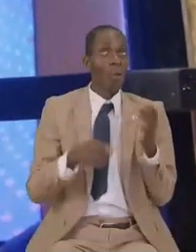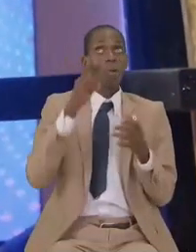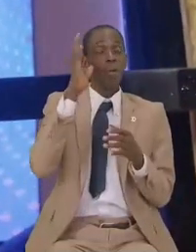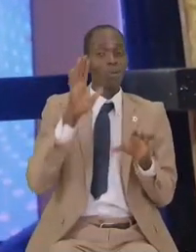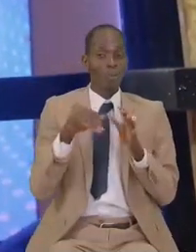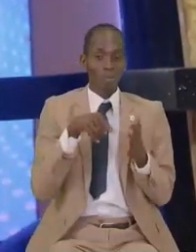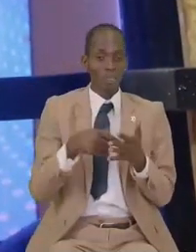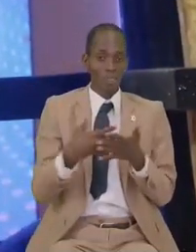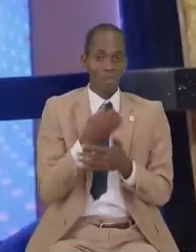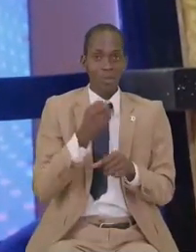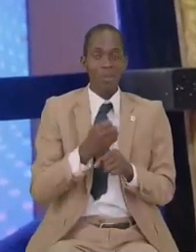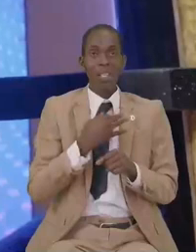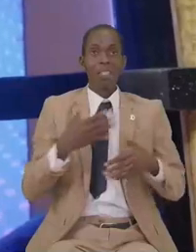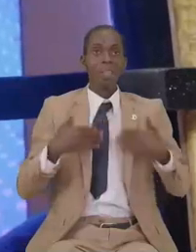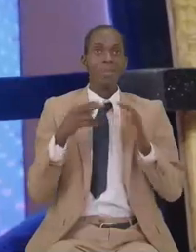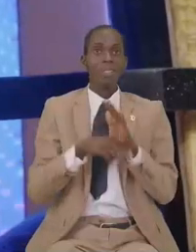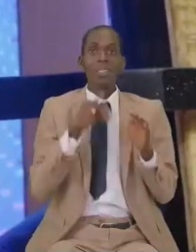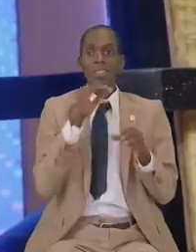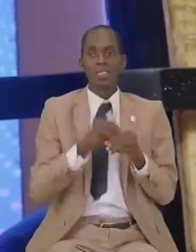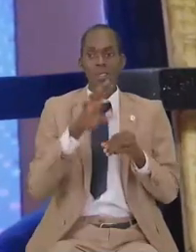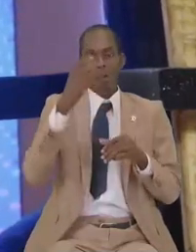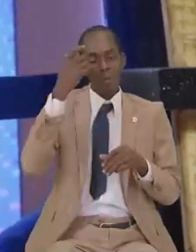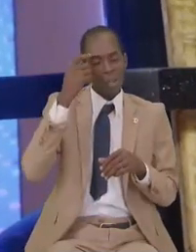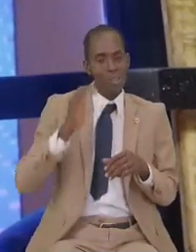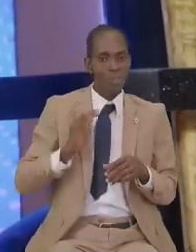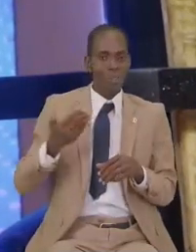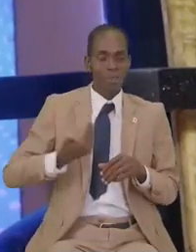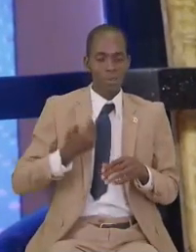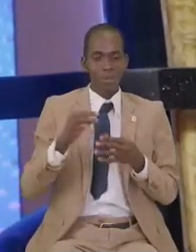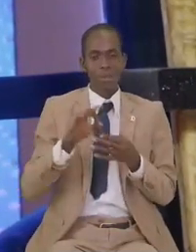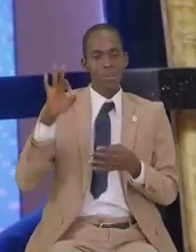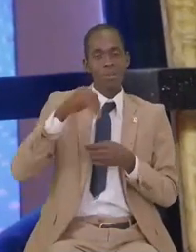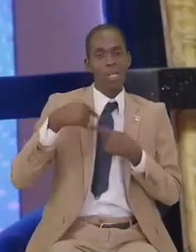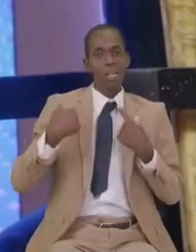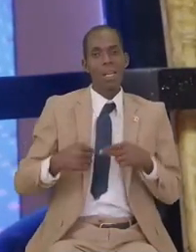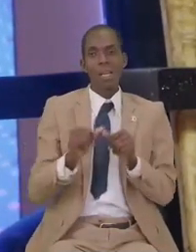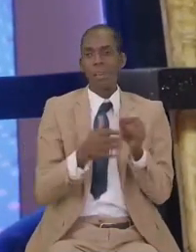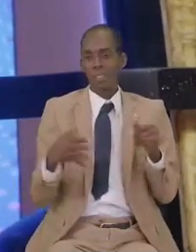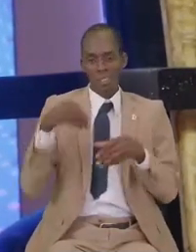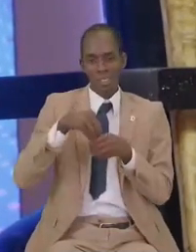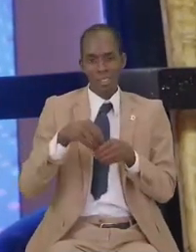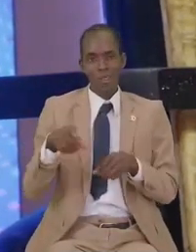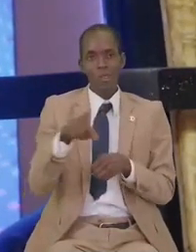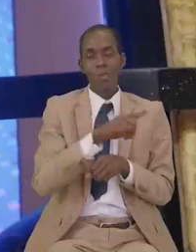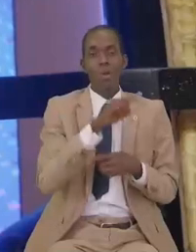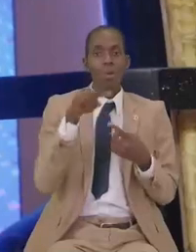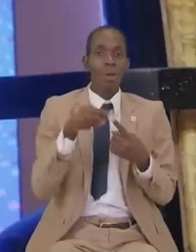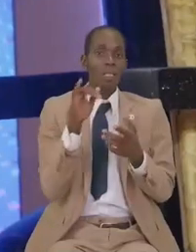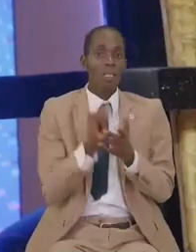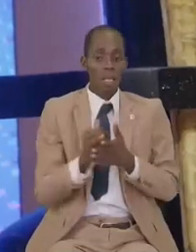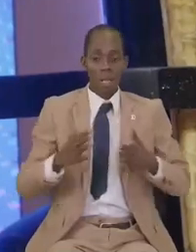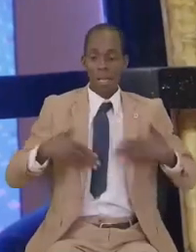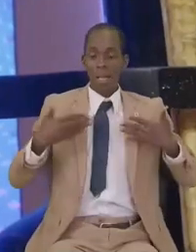dans cette année, et cette joie demeure en toi, dans ton âme, dans ton cœur. Quand le